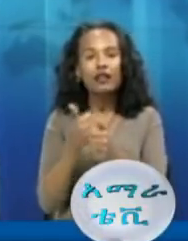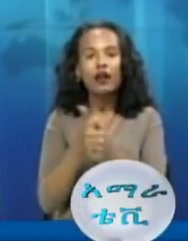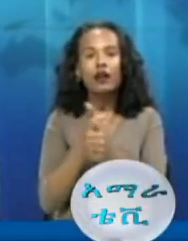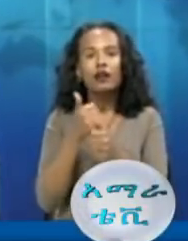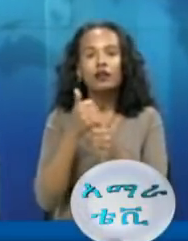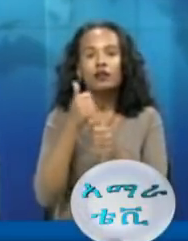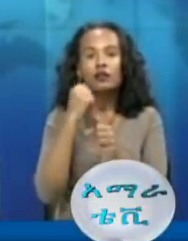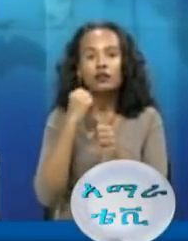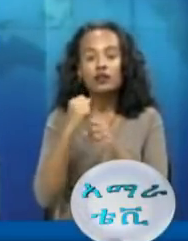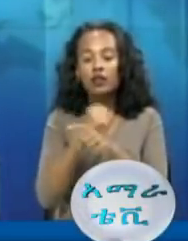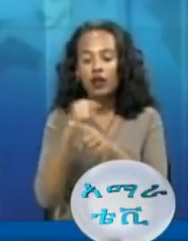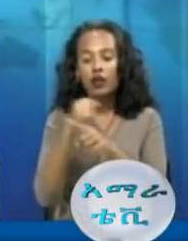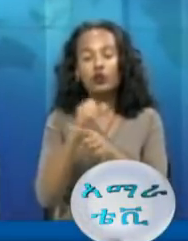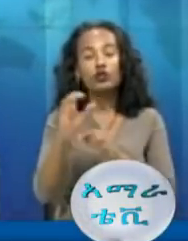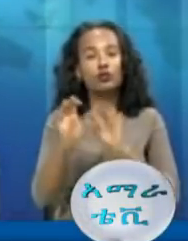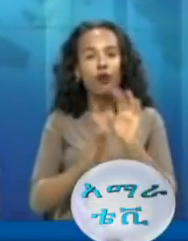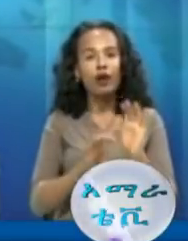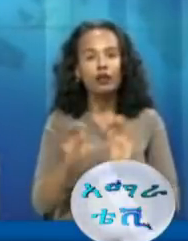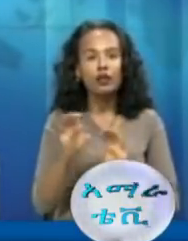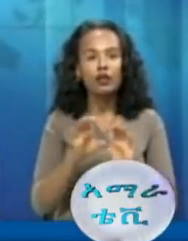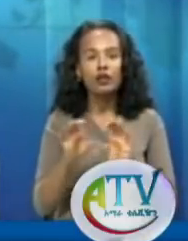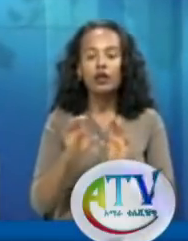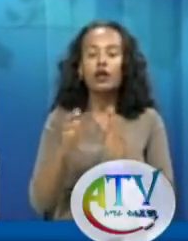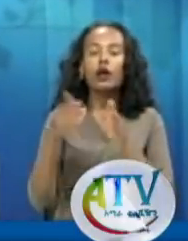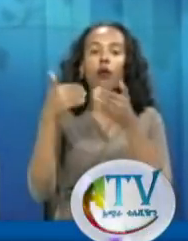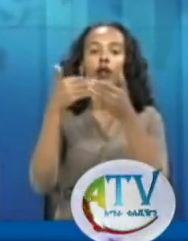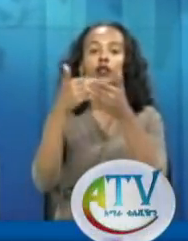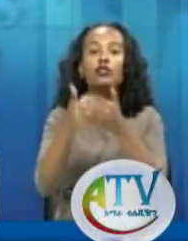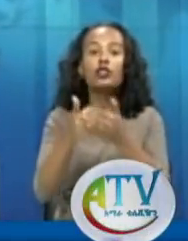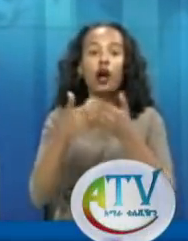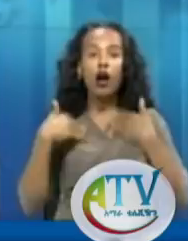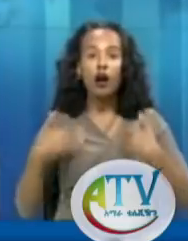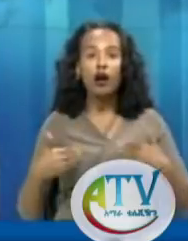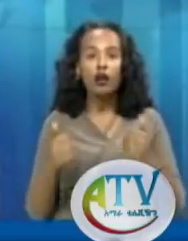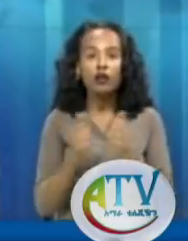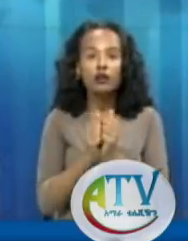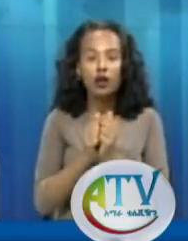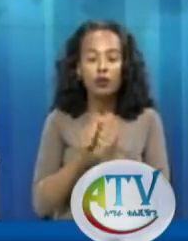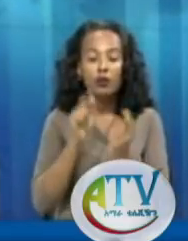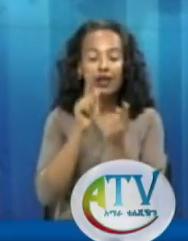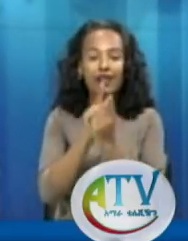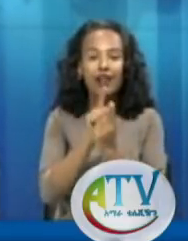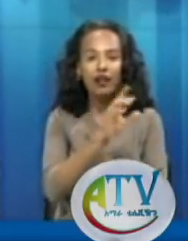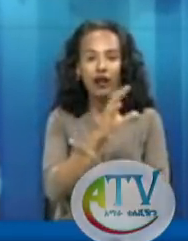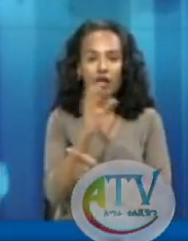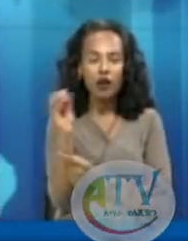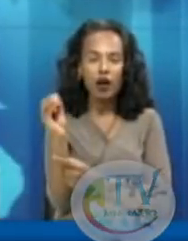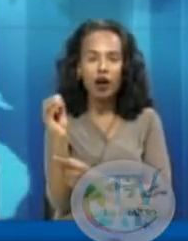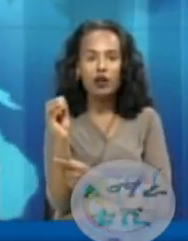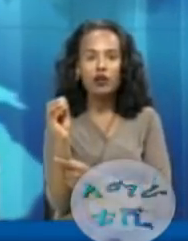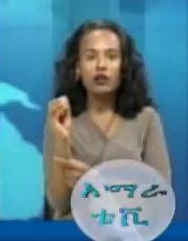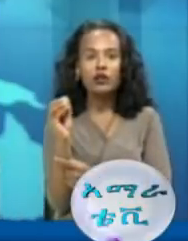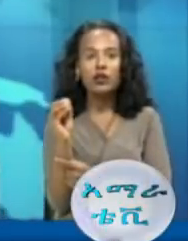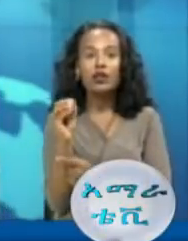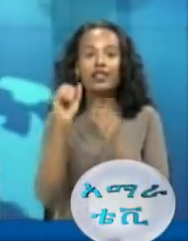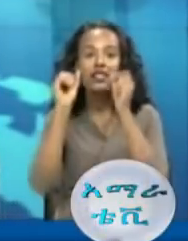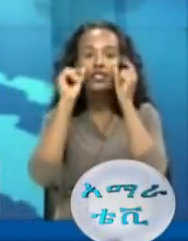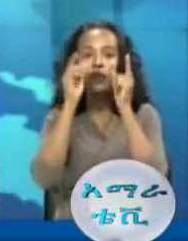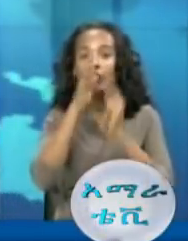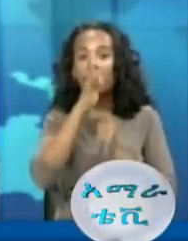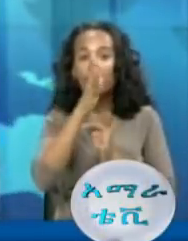ስርታዊ ስልጠናዎች ማካሄድ፣ ከባለድርሻ አካላት ጋር የመገናኛና የግንዛቤ